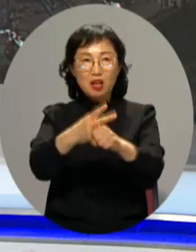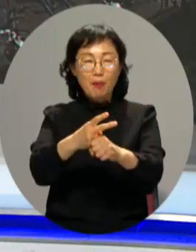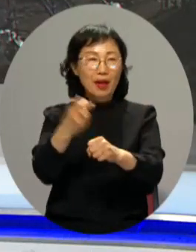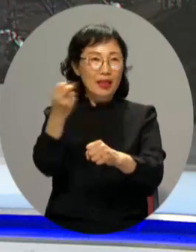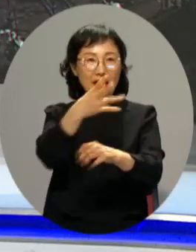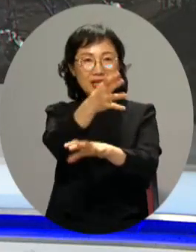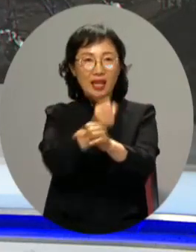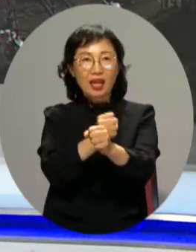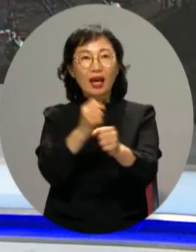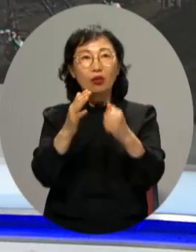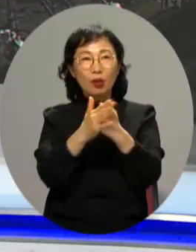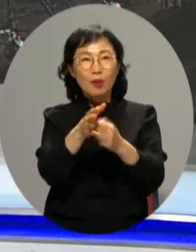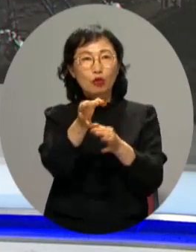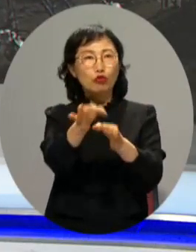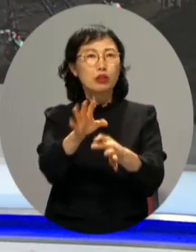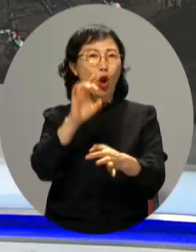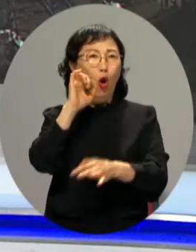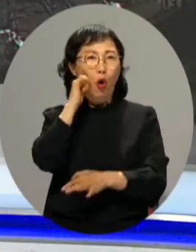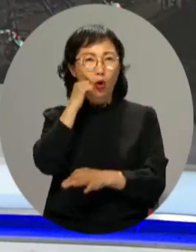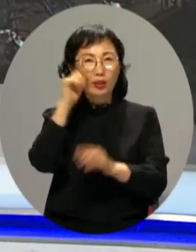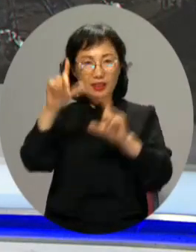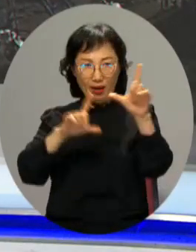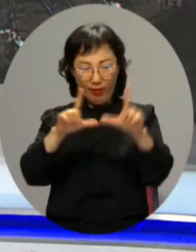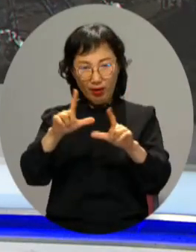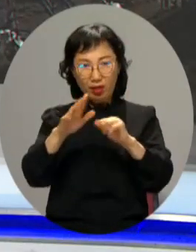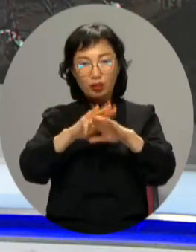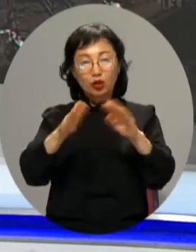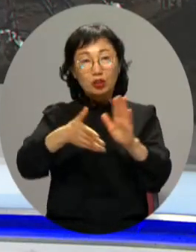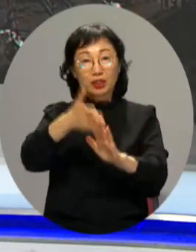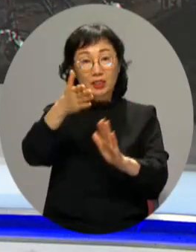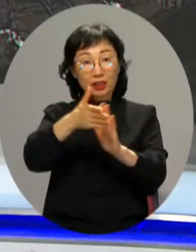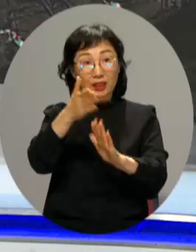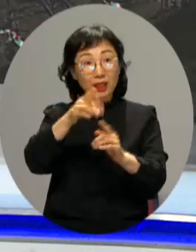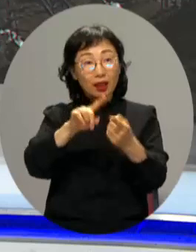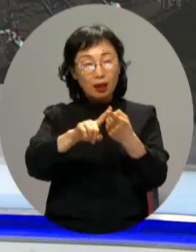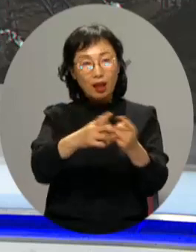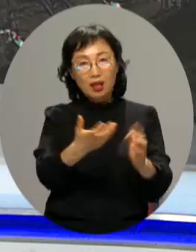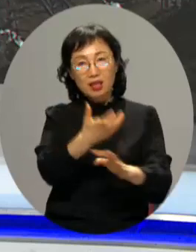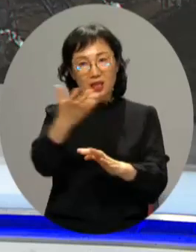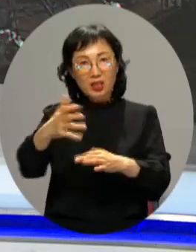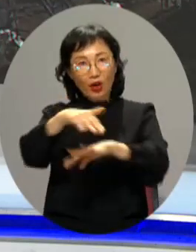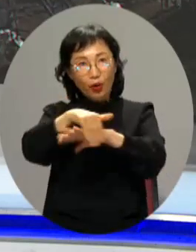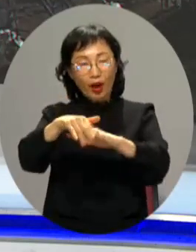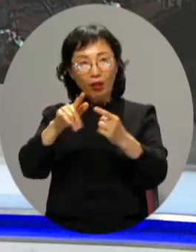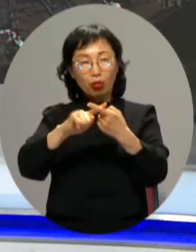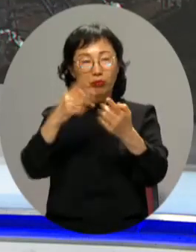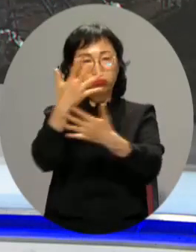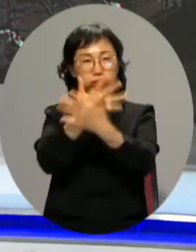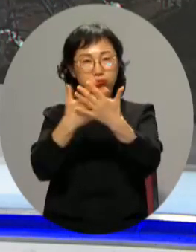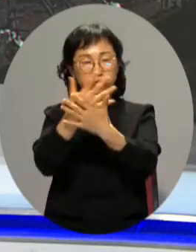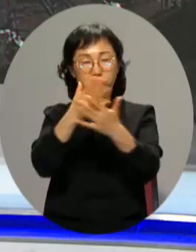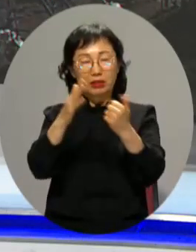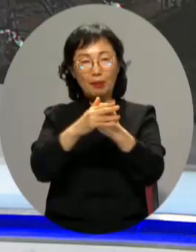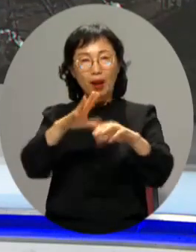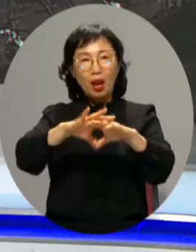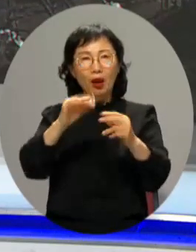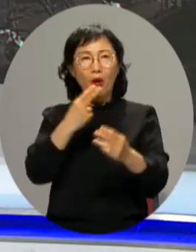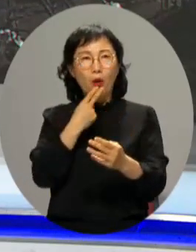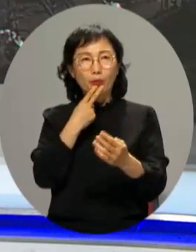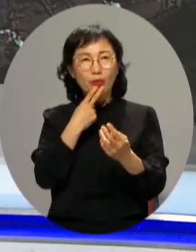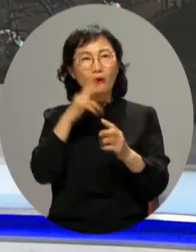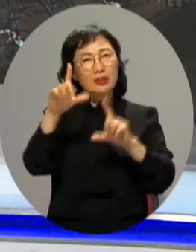때문에 투자가 어렵다는 입장이고 전주시가 추진했던 이전 계획도 흐지부지돼 대책 없는 상황이 이어지고